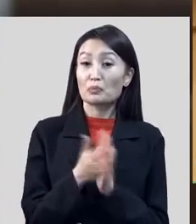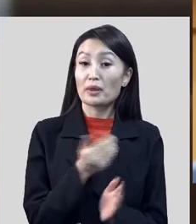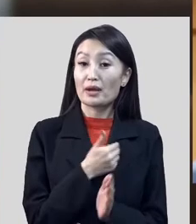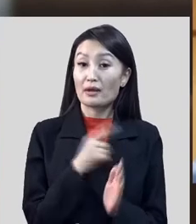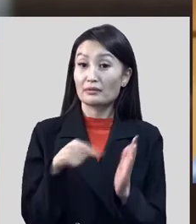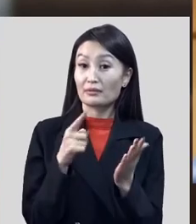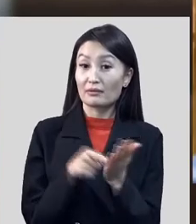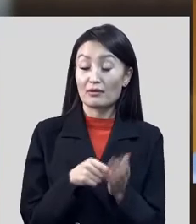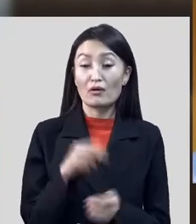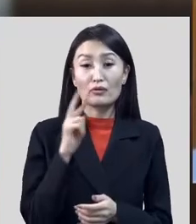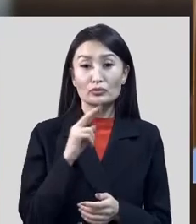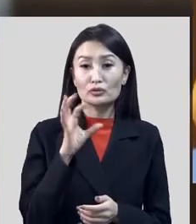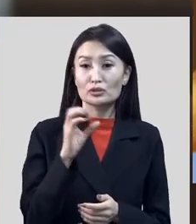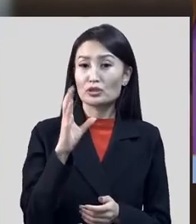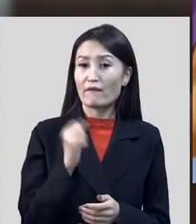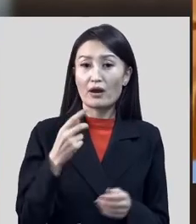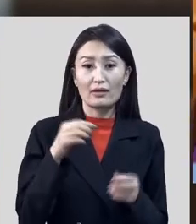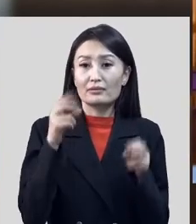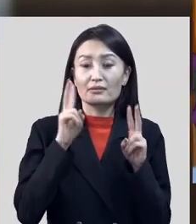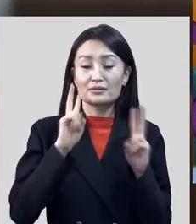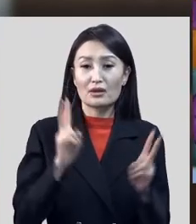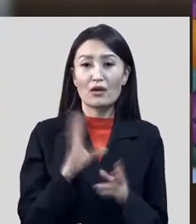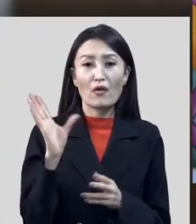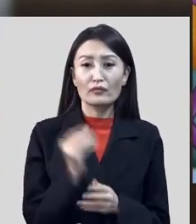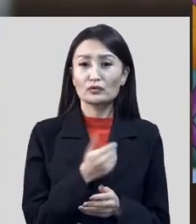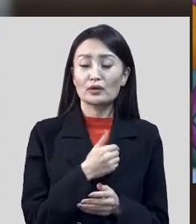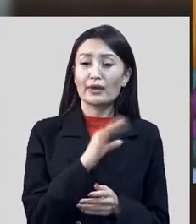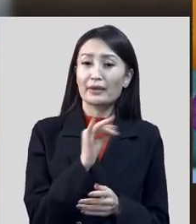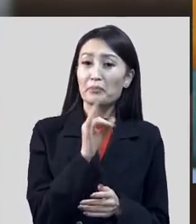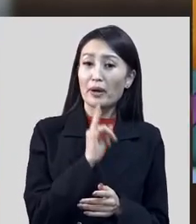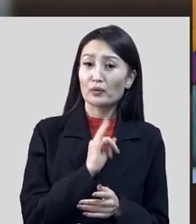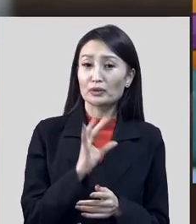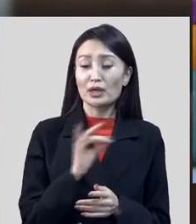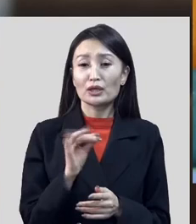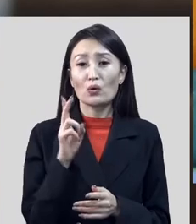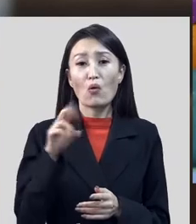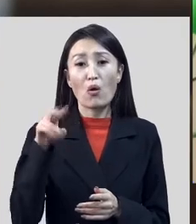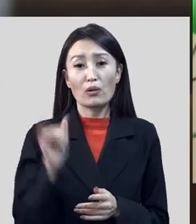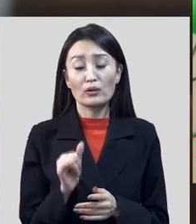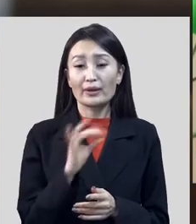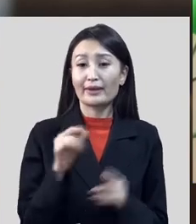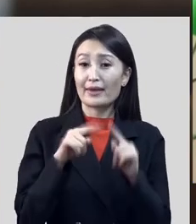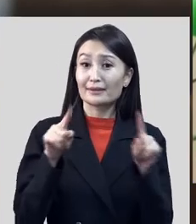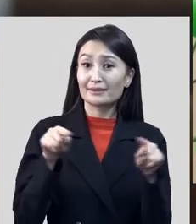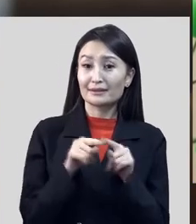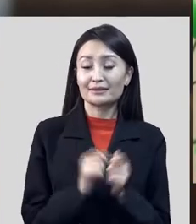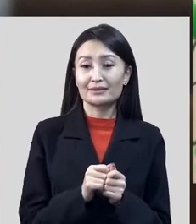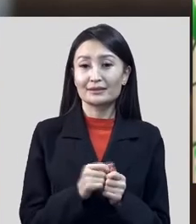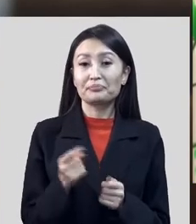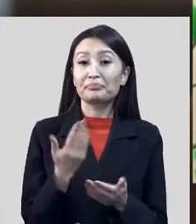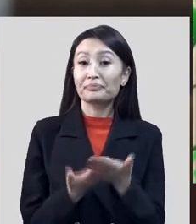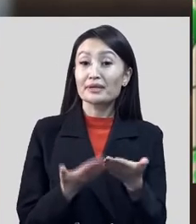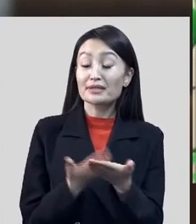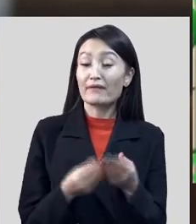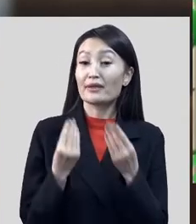хоть тут в косово даже не знаю я все хочу и мороженое полу и открытки тогда дам несколько советов